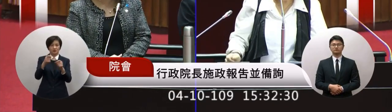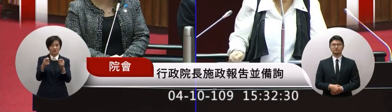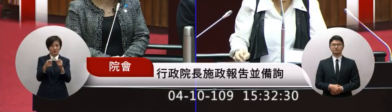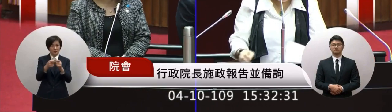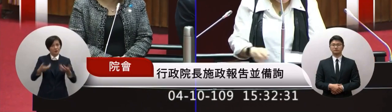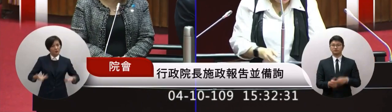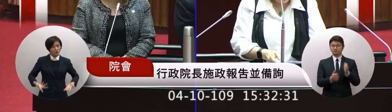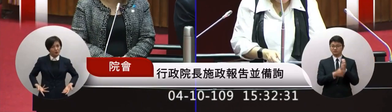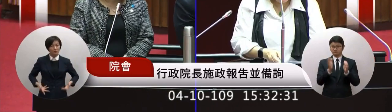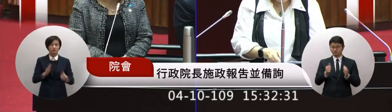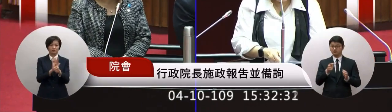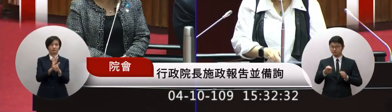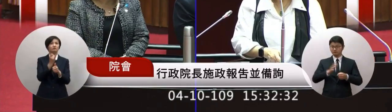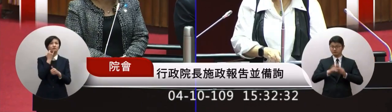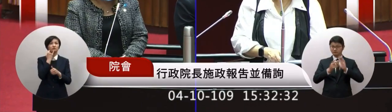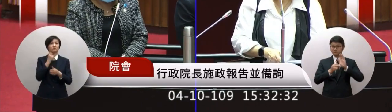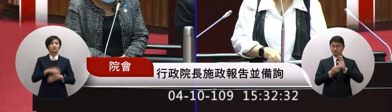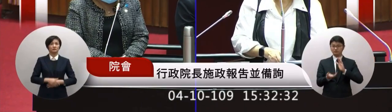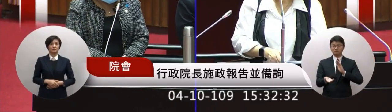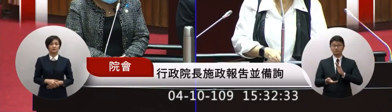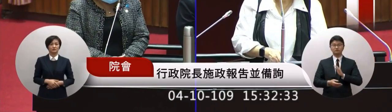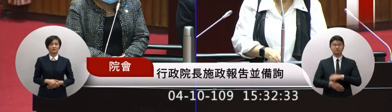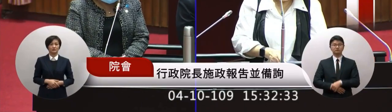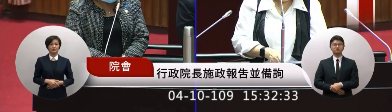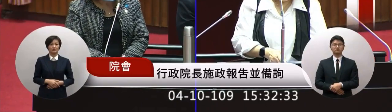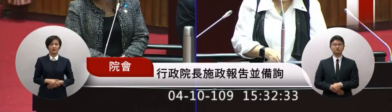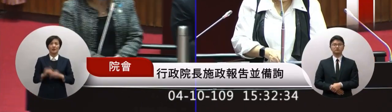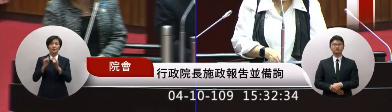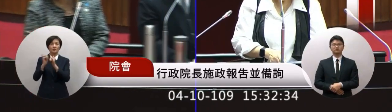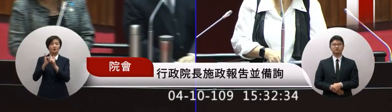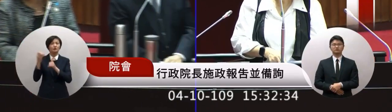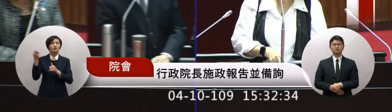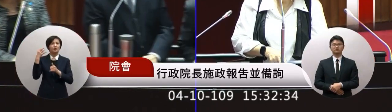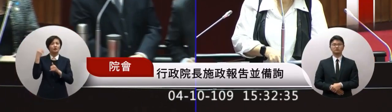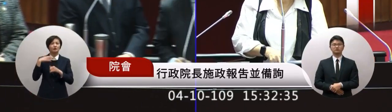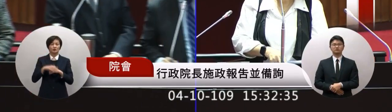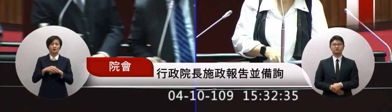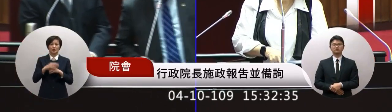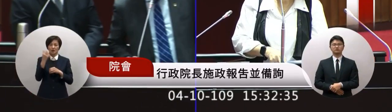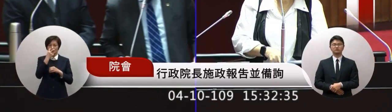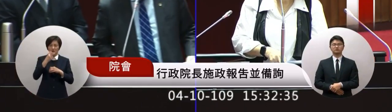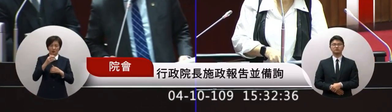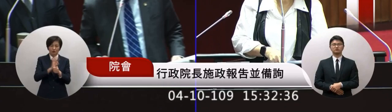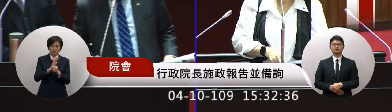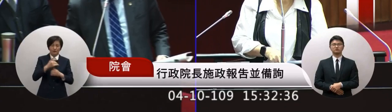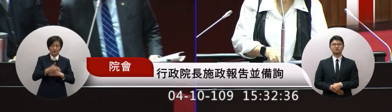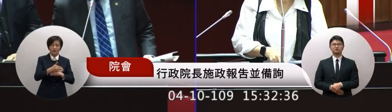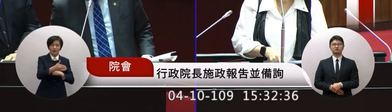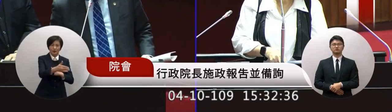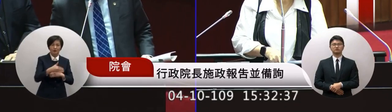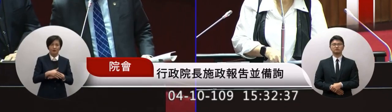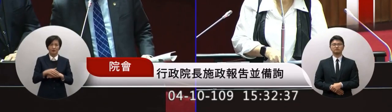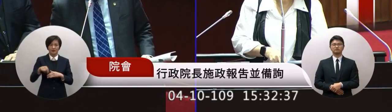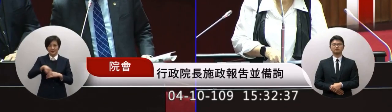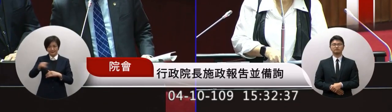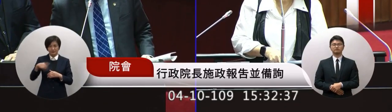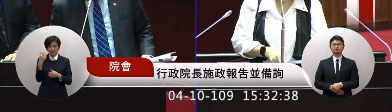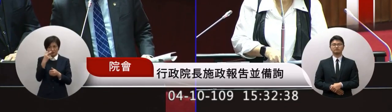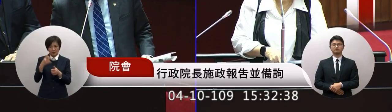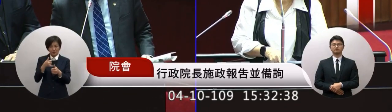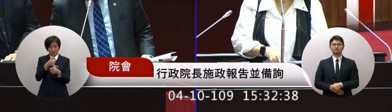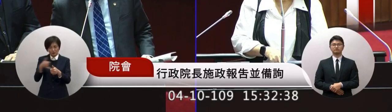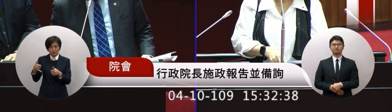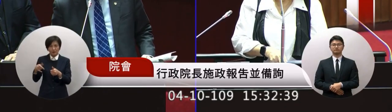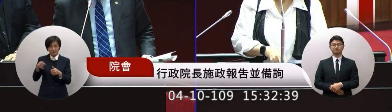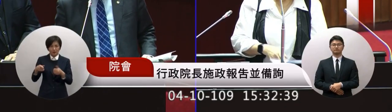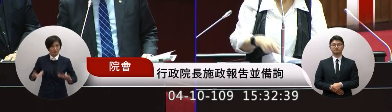长有补充吗？ 这社会上很多反映说，因为他在照顾的过程中，其实这些看护工也需要喘息，所以我们有开放这部